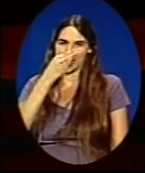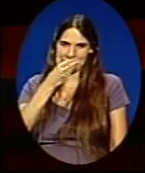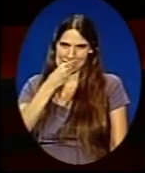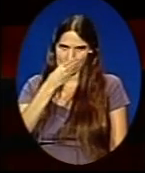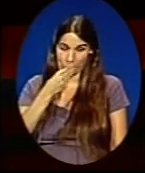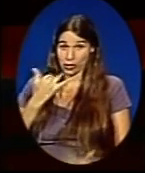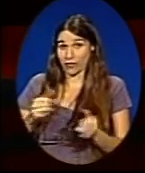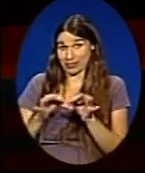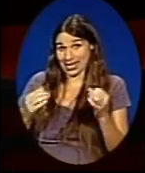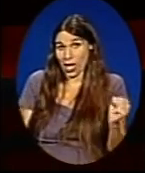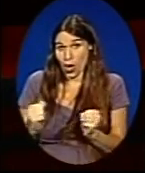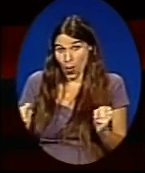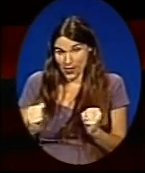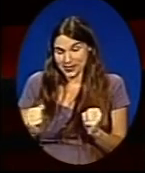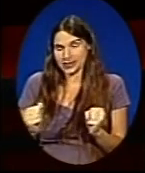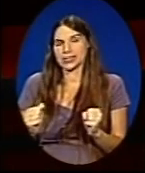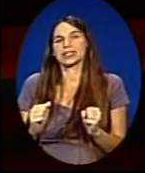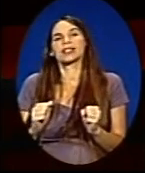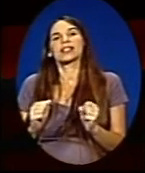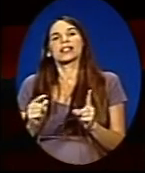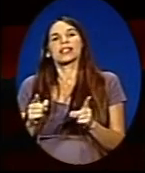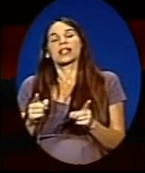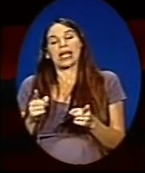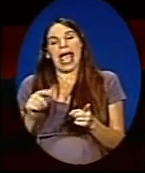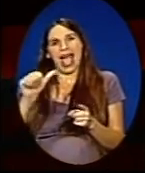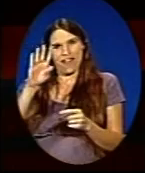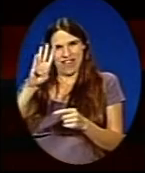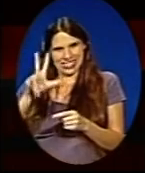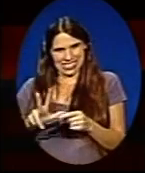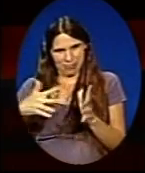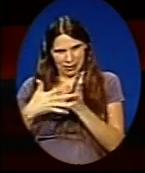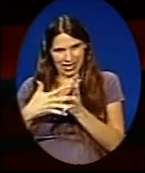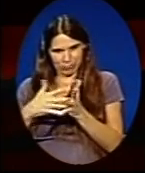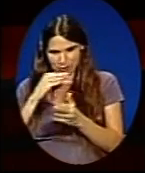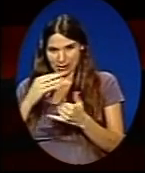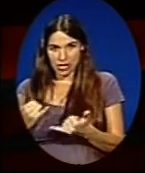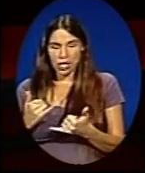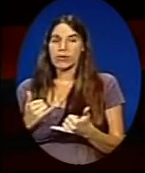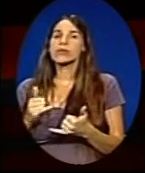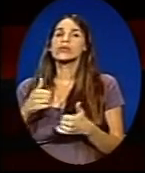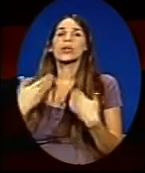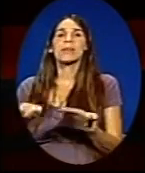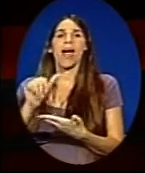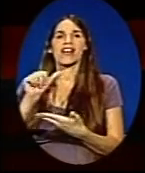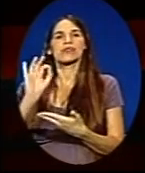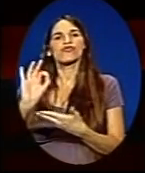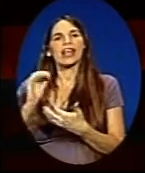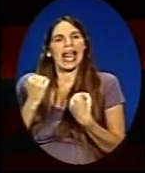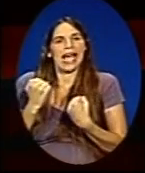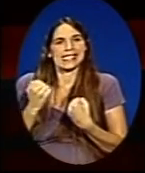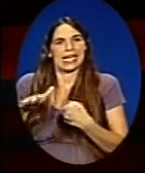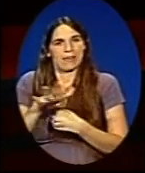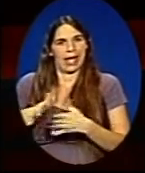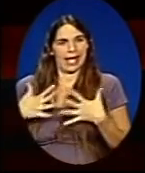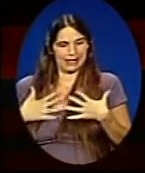כי אנחנו בפתחו של החורף. נסביר לאנשים שאבץ, במחקרים האלה שאני מדווח עליהם היום, ניתן כדי לחזק את מערכת החיסון. הוא לא